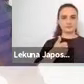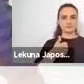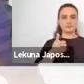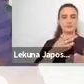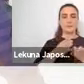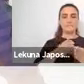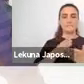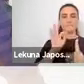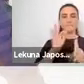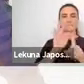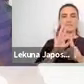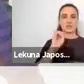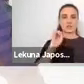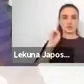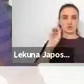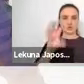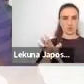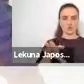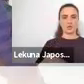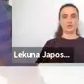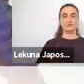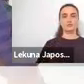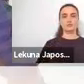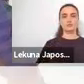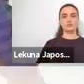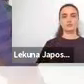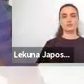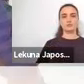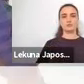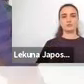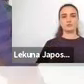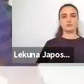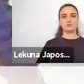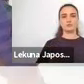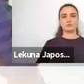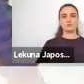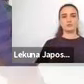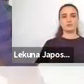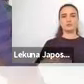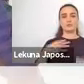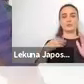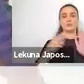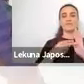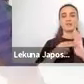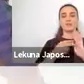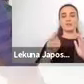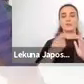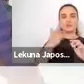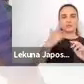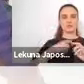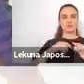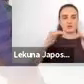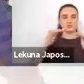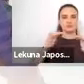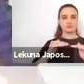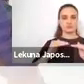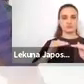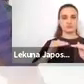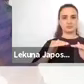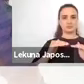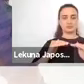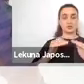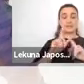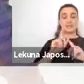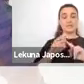მიზანში სროლა, ხო? ანუ ეს ჩემ თვითშეფასებას წევს და უფრო თავდაჯერებულს მხდის ამ